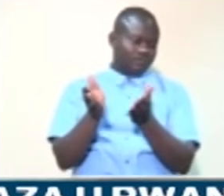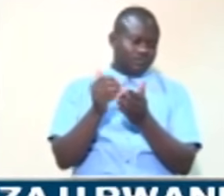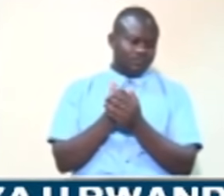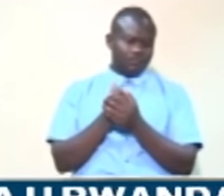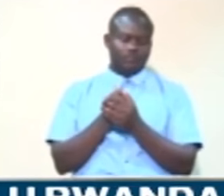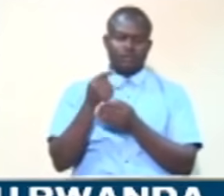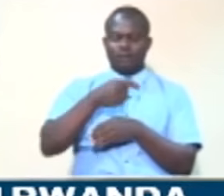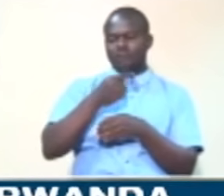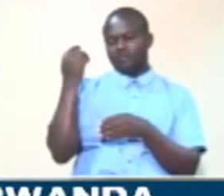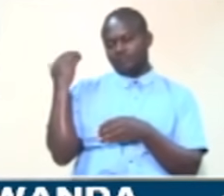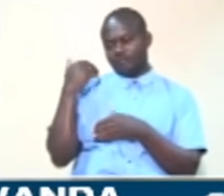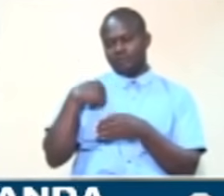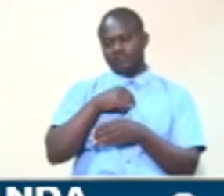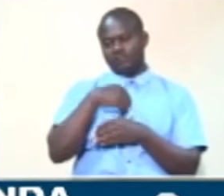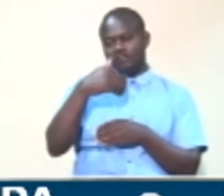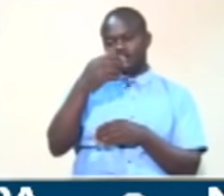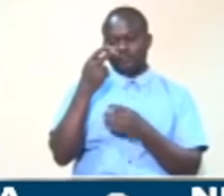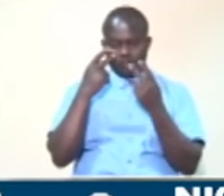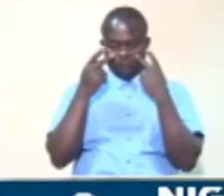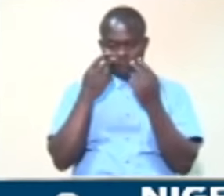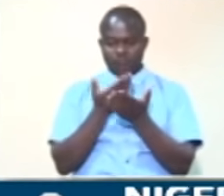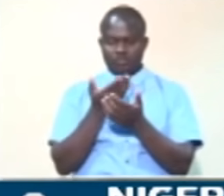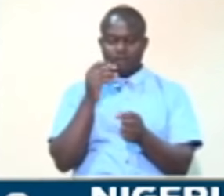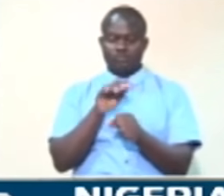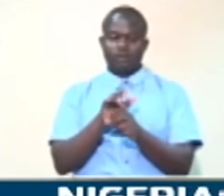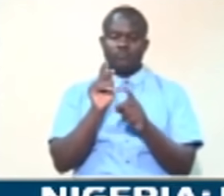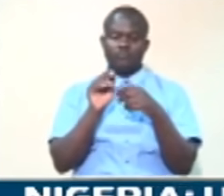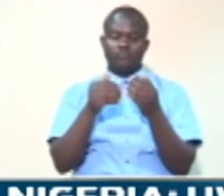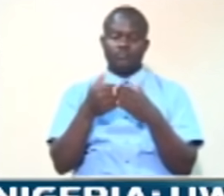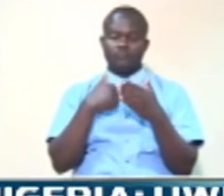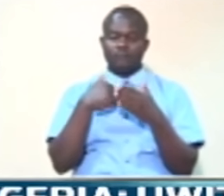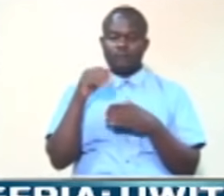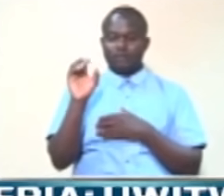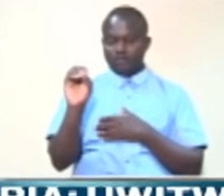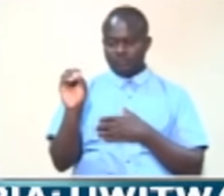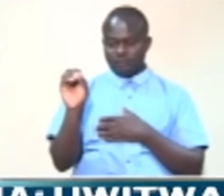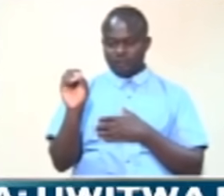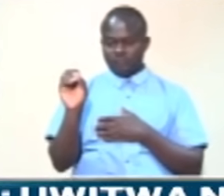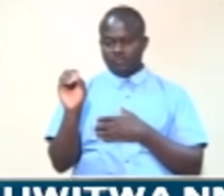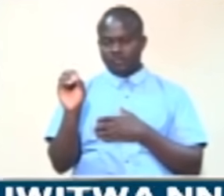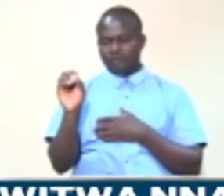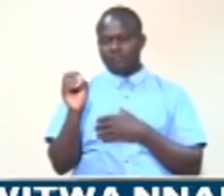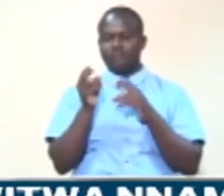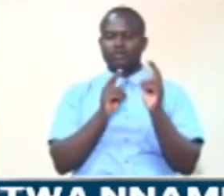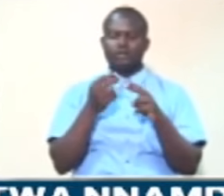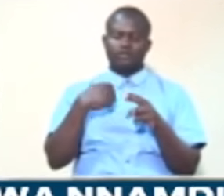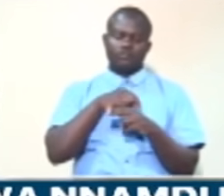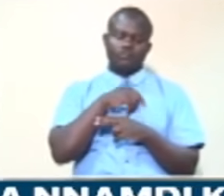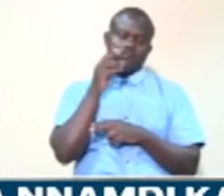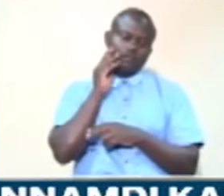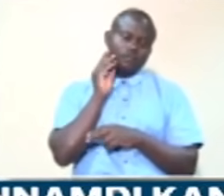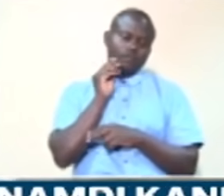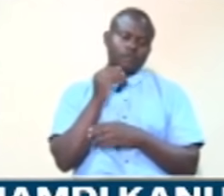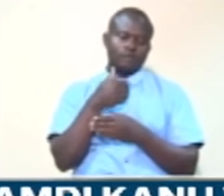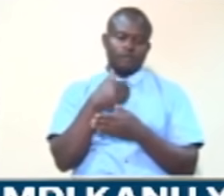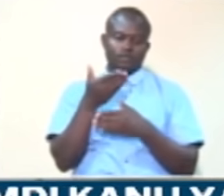n'iminsi ishize twagiye tubona ubusabe bwinshi bw'abafite ubwoko bw'amaraso ya O ubundi twari tumenyereye